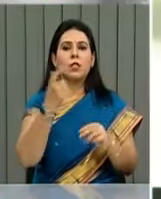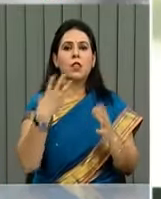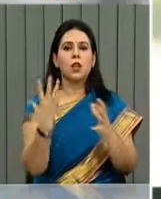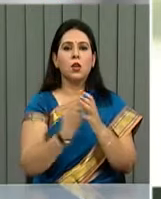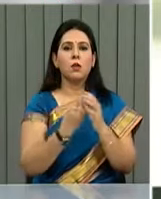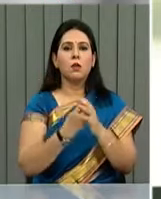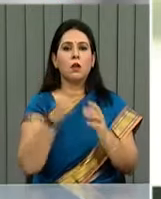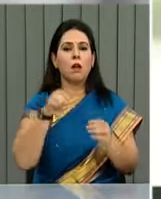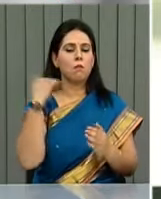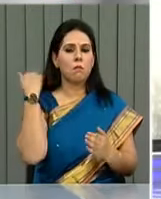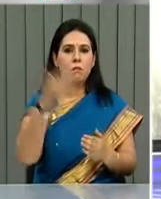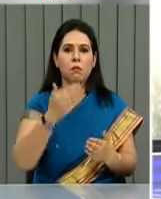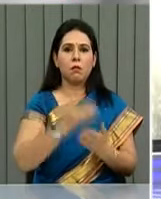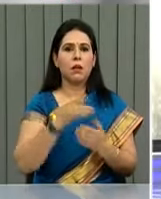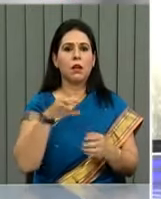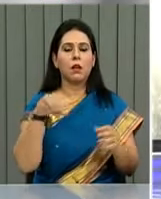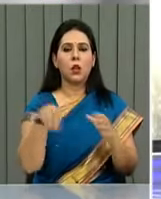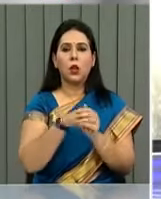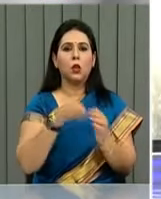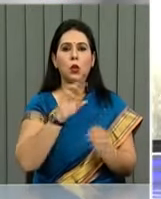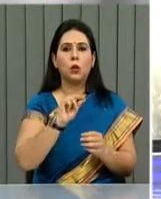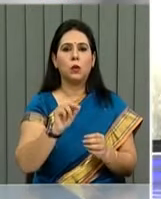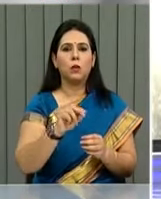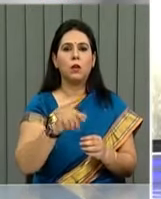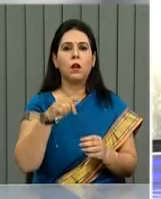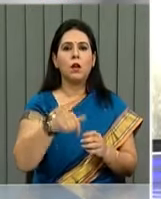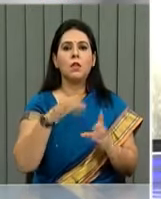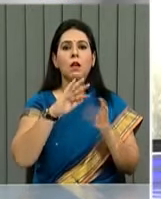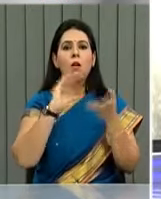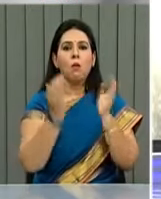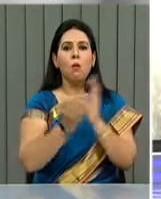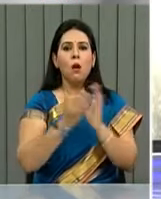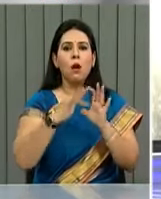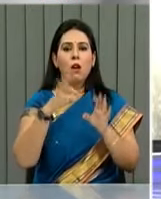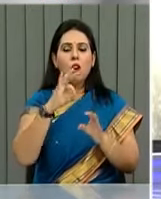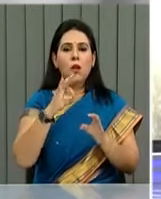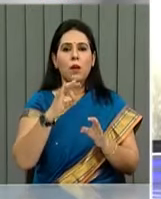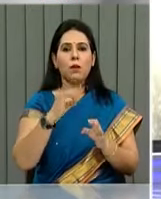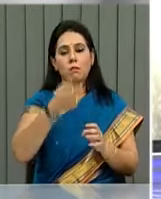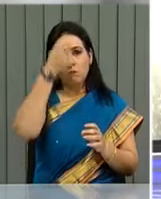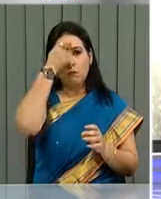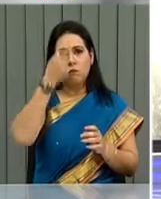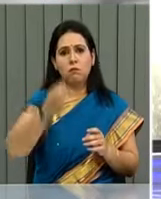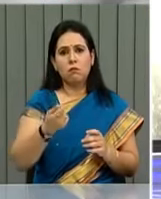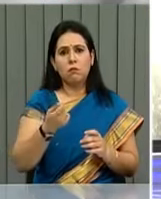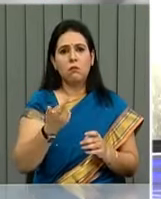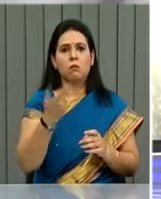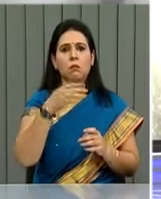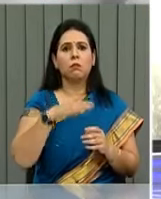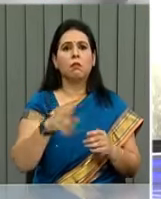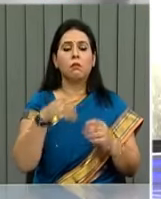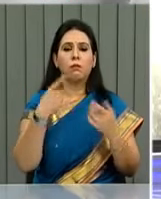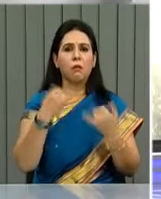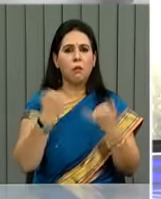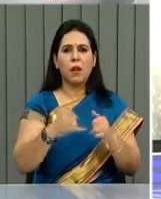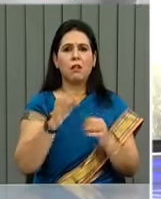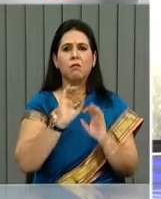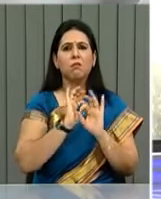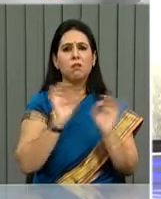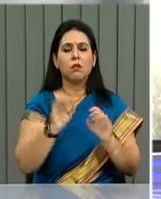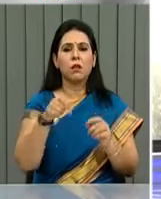तक नहीं हुई। आज विश्व की आर्थिक स्थिति काफी नाजुक है। इन परिस्थितियों में खासकर कि अगर